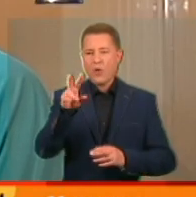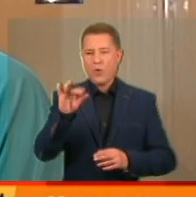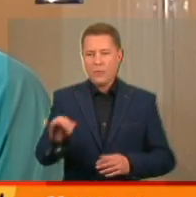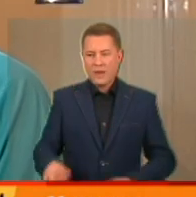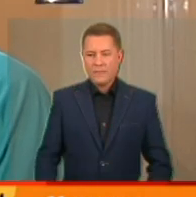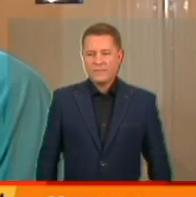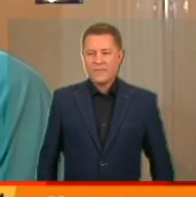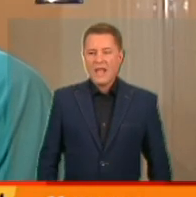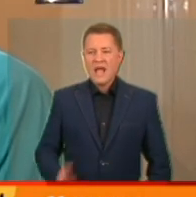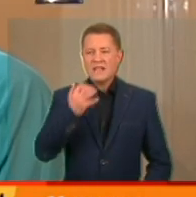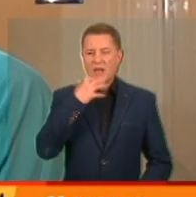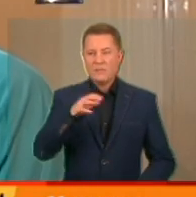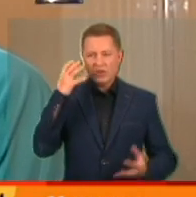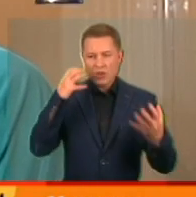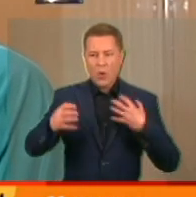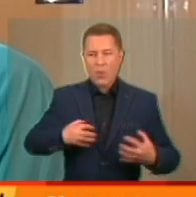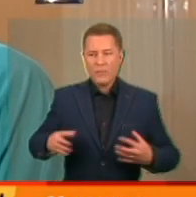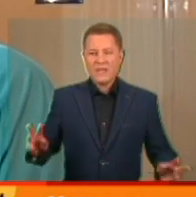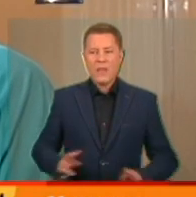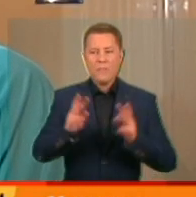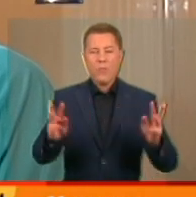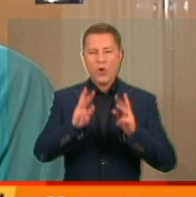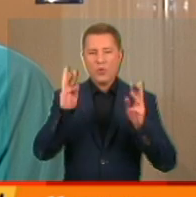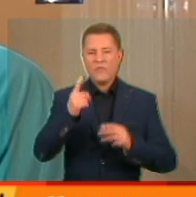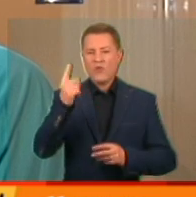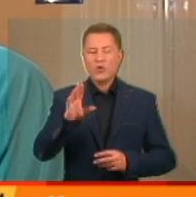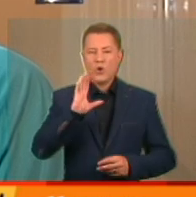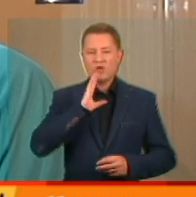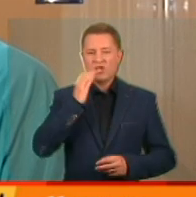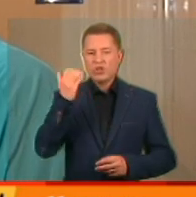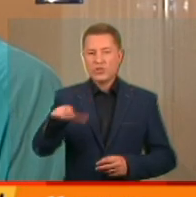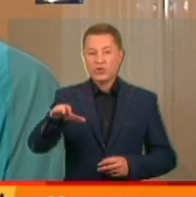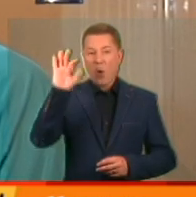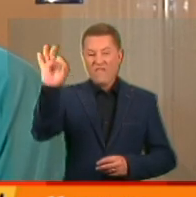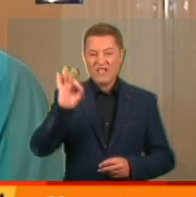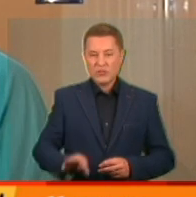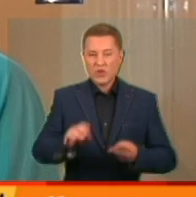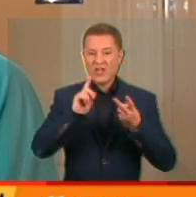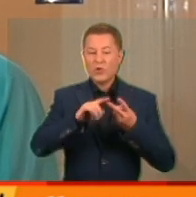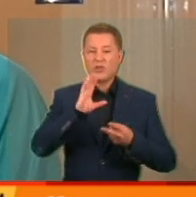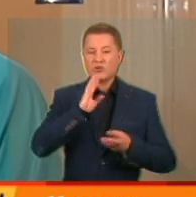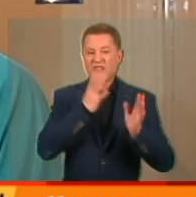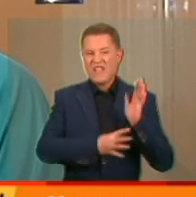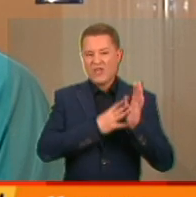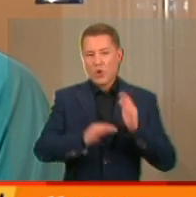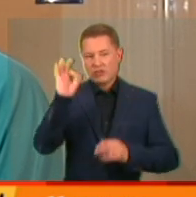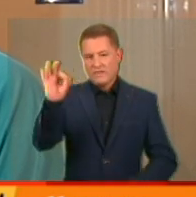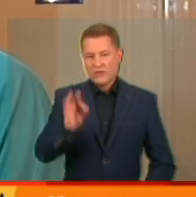діагноз. Термічні опіки полум'ям. В одної жінки 100%, у другої жінки